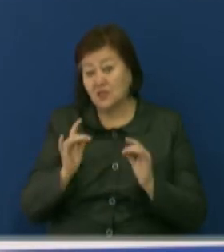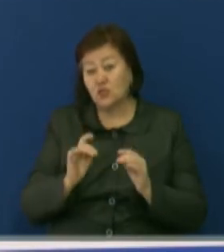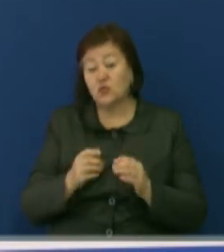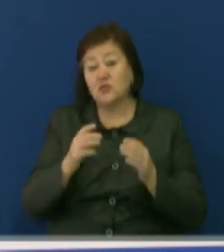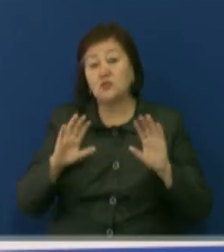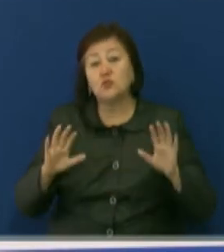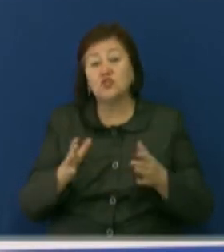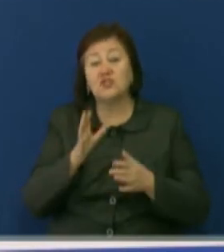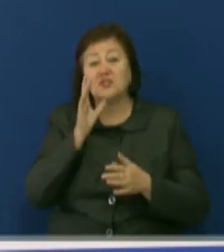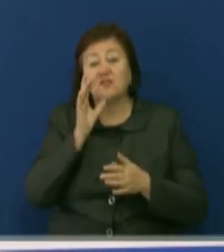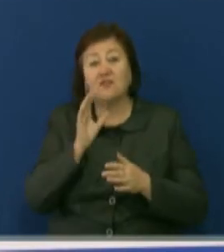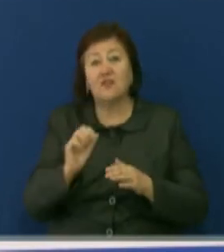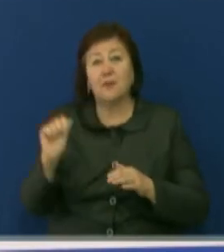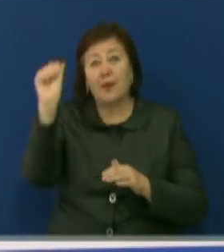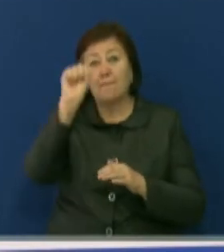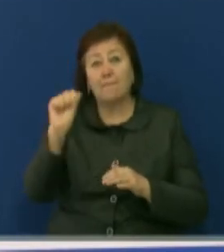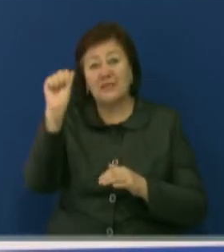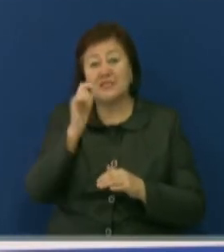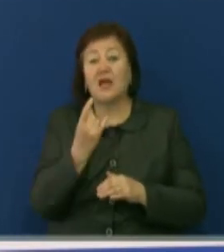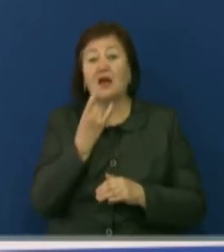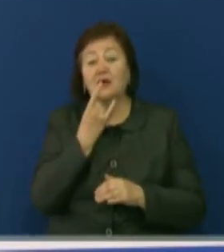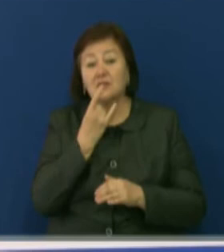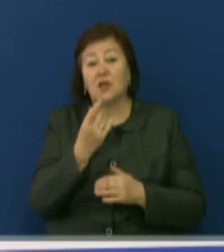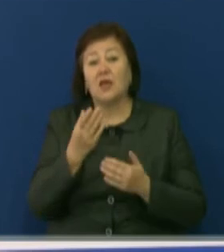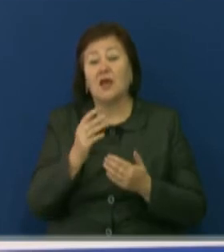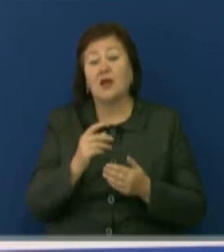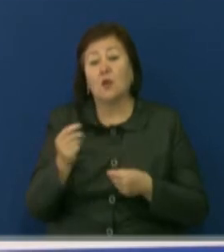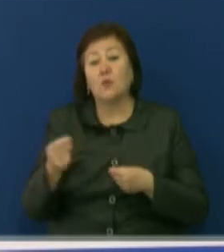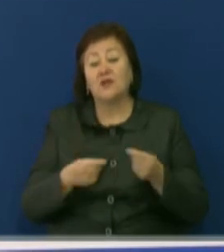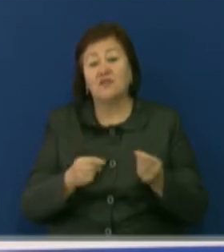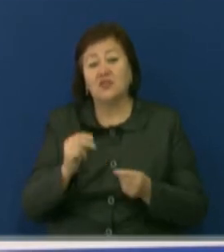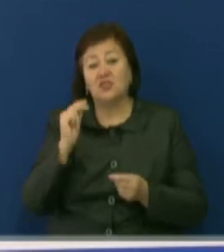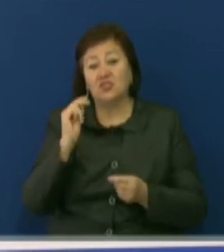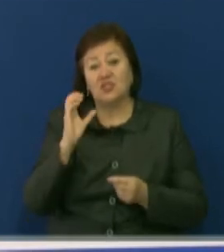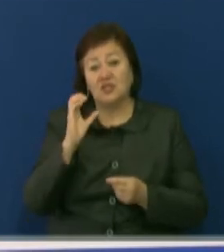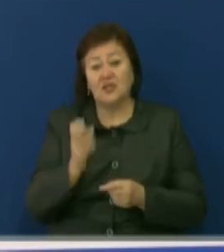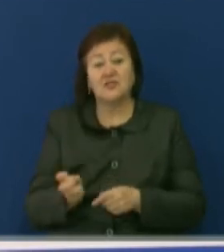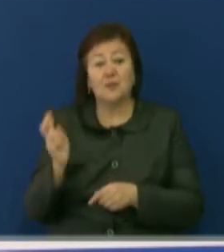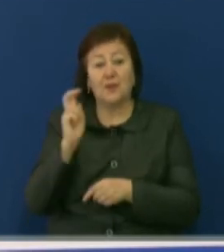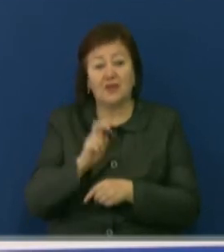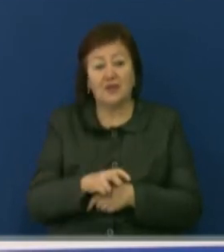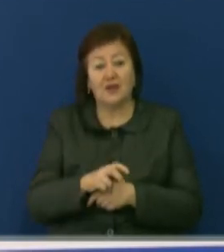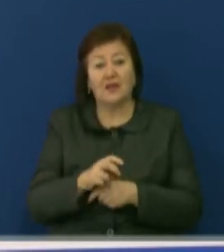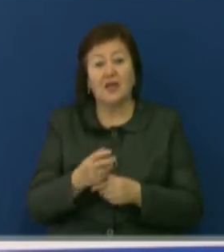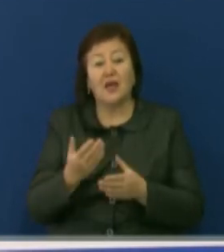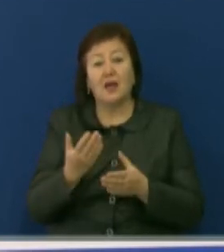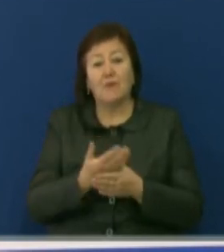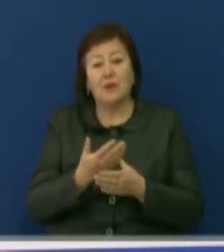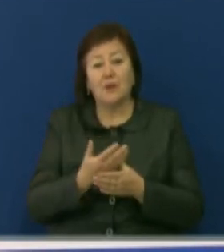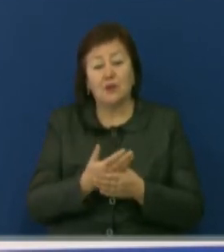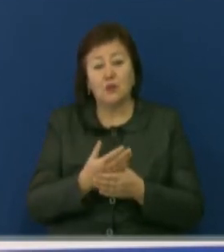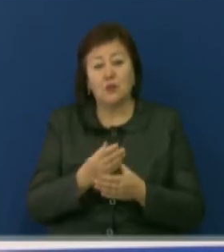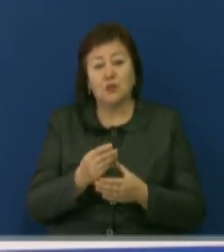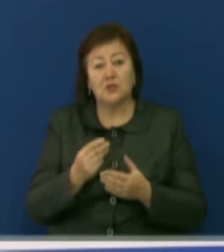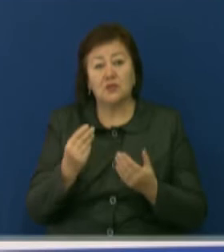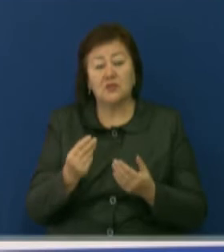болған. Оқиға орнына дереу келген облыстық төтенше жағдай департаменті жедел құтқару жасағының қызметкерлері зардап шегушіні түсіріп,